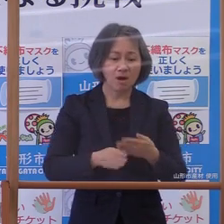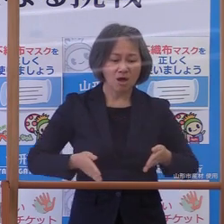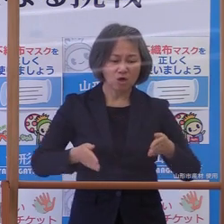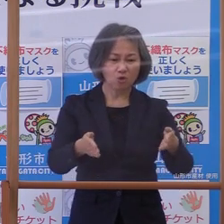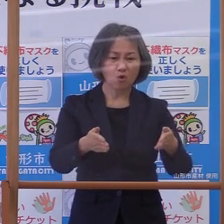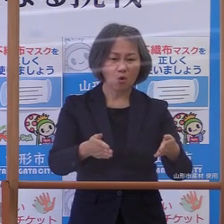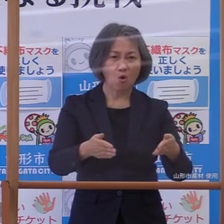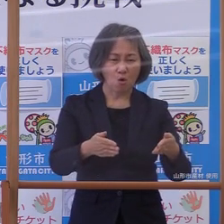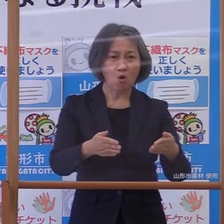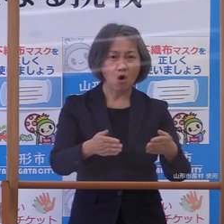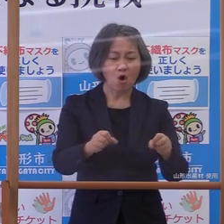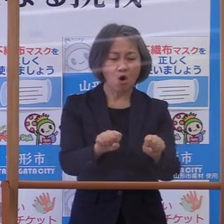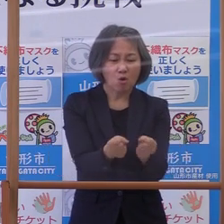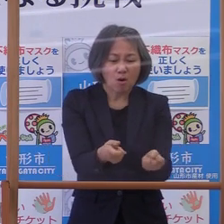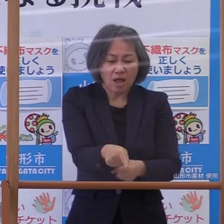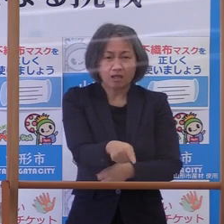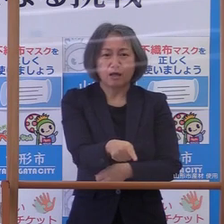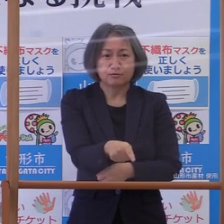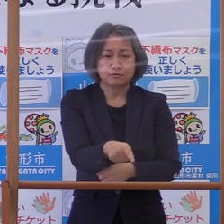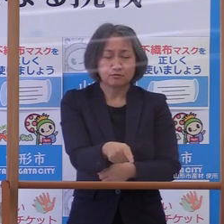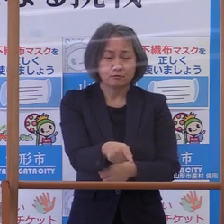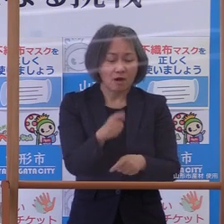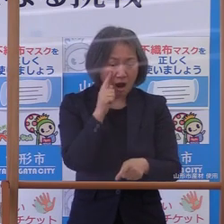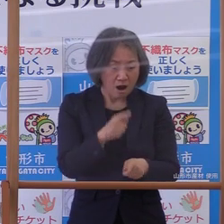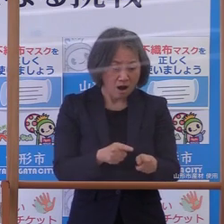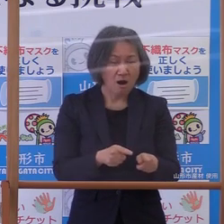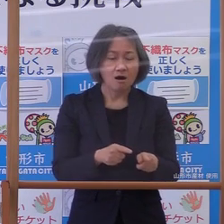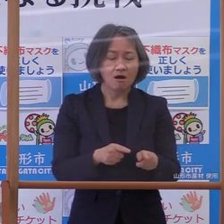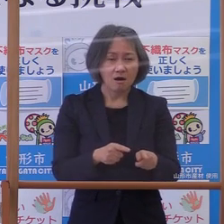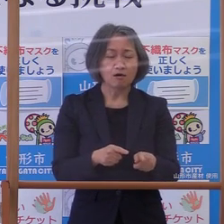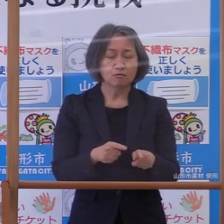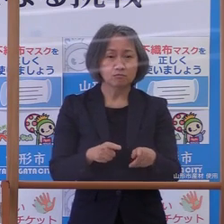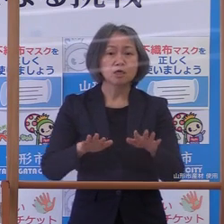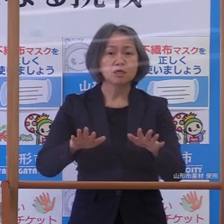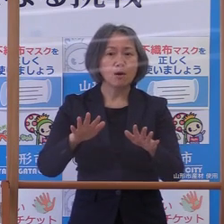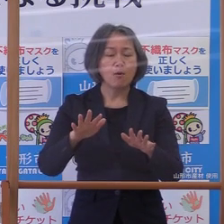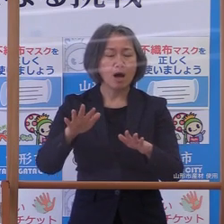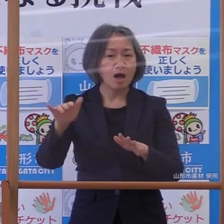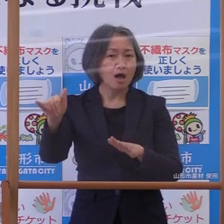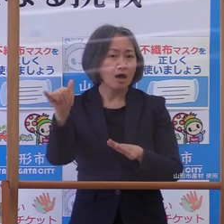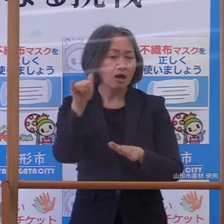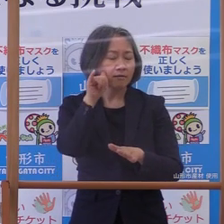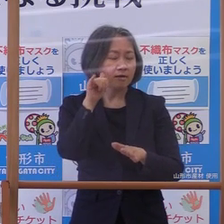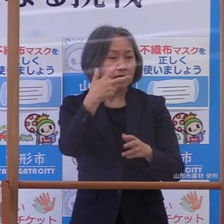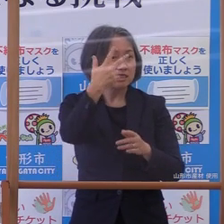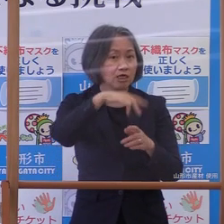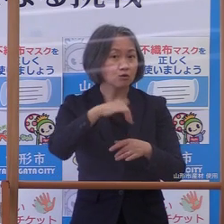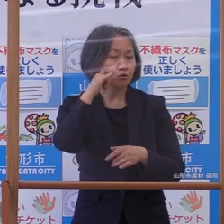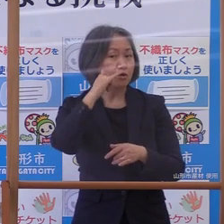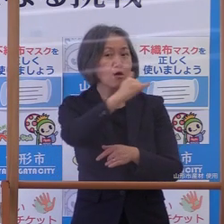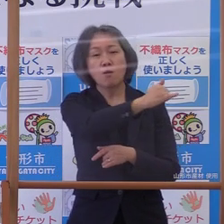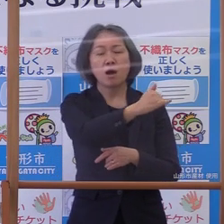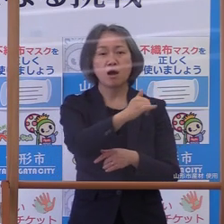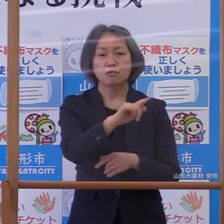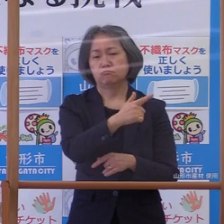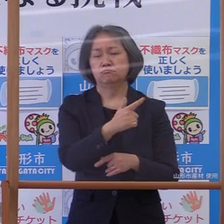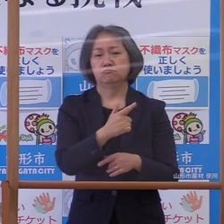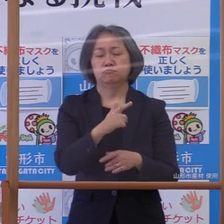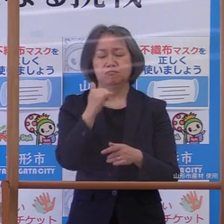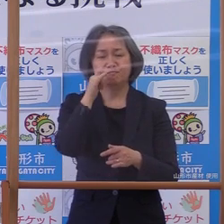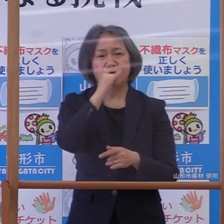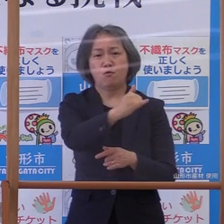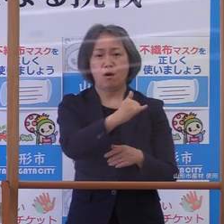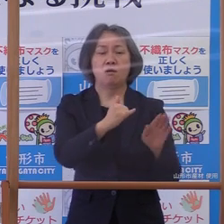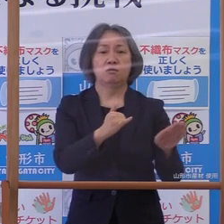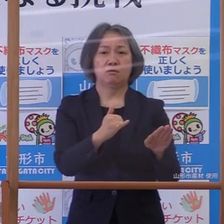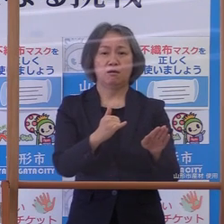置いてたあった時にですね、今も電話ですとかいろんな手段でご連絡をいただいてます。そうすること